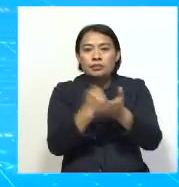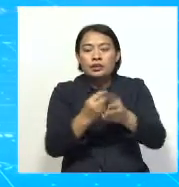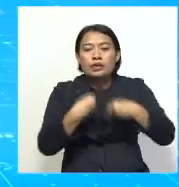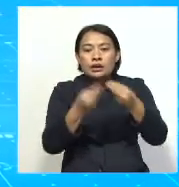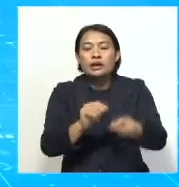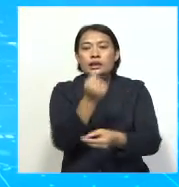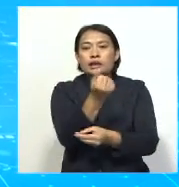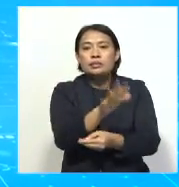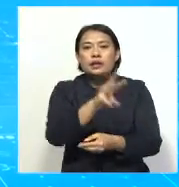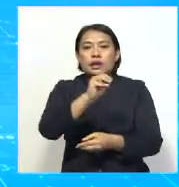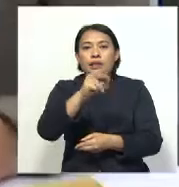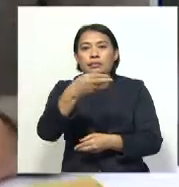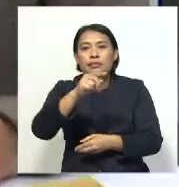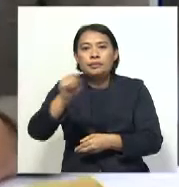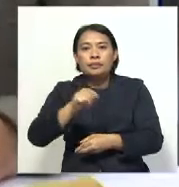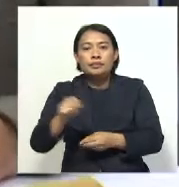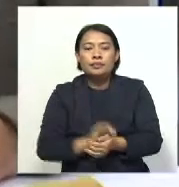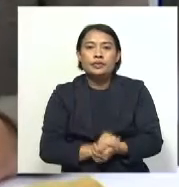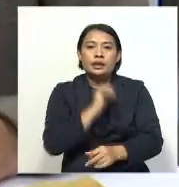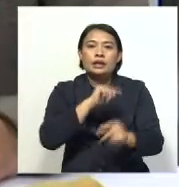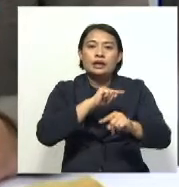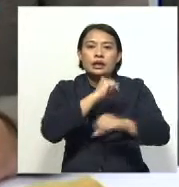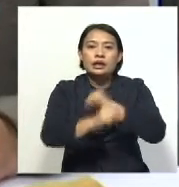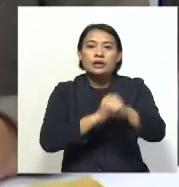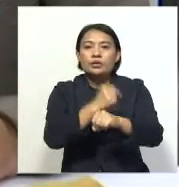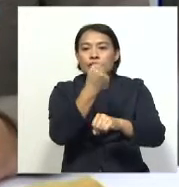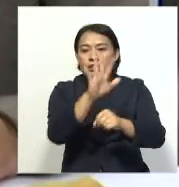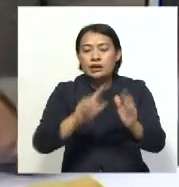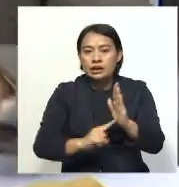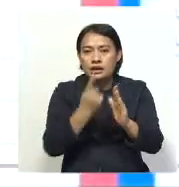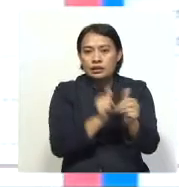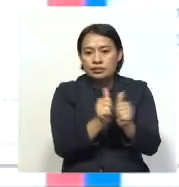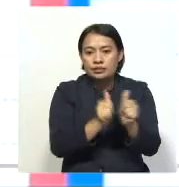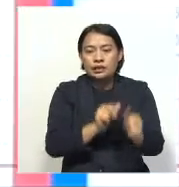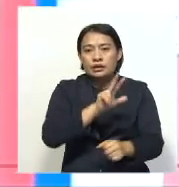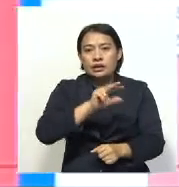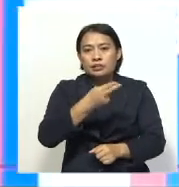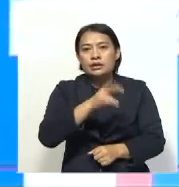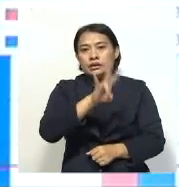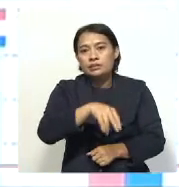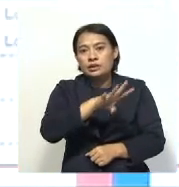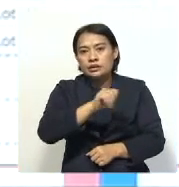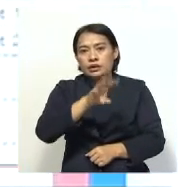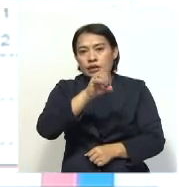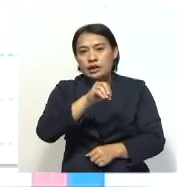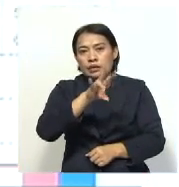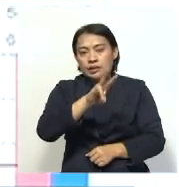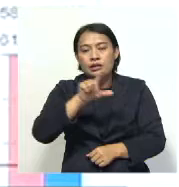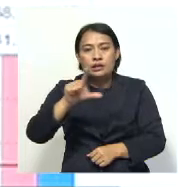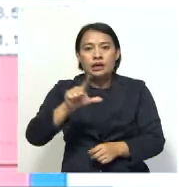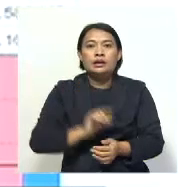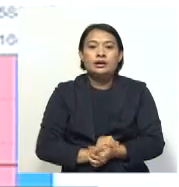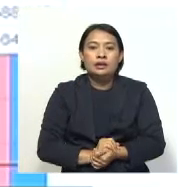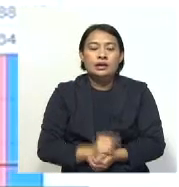ละ15เมกะเฮิรตซ์อายุใบอนุญาต15ปีราคาเริ่มต้นในการประมูลอยู่ที่ 37,457 ล้านบา